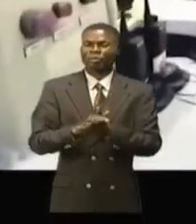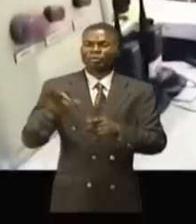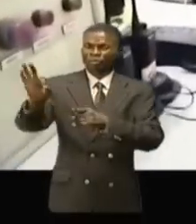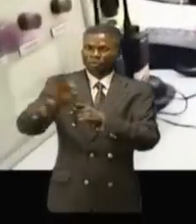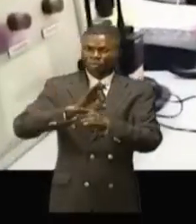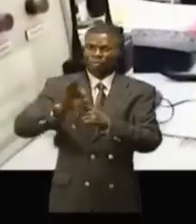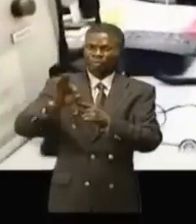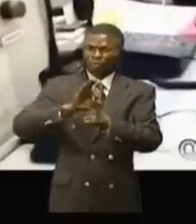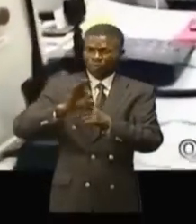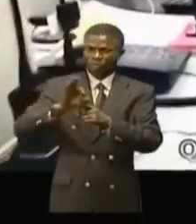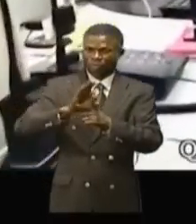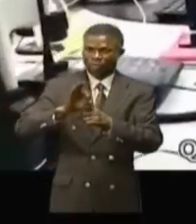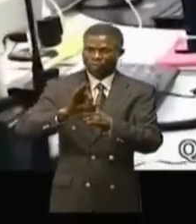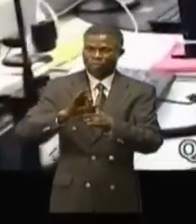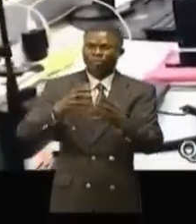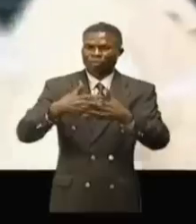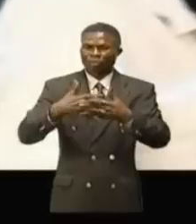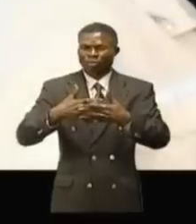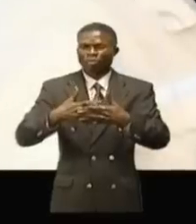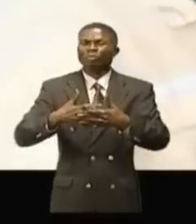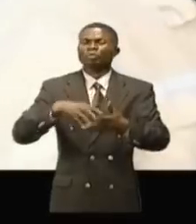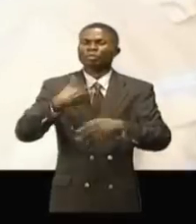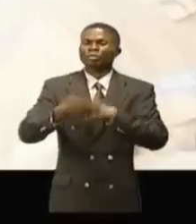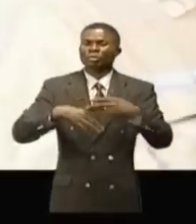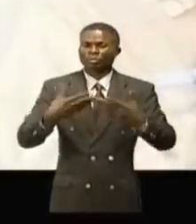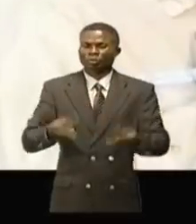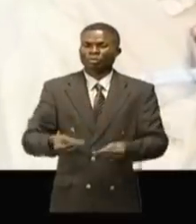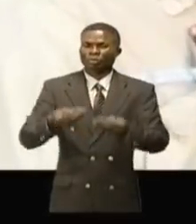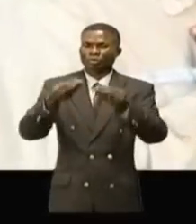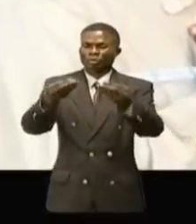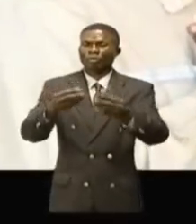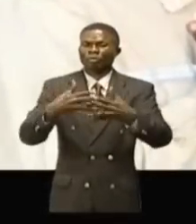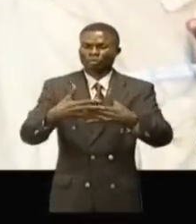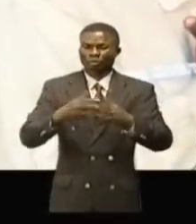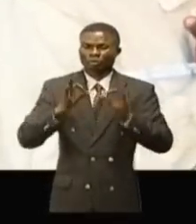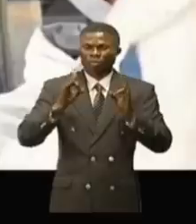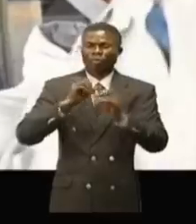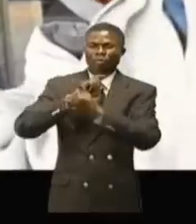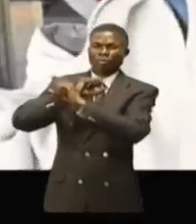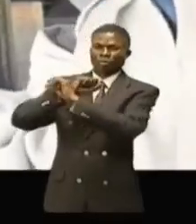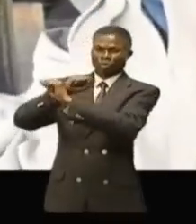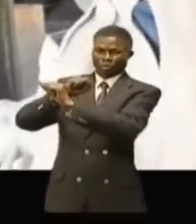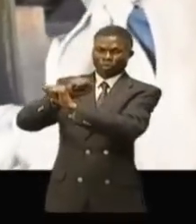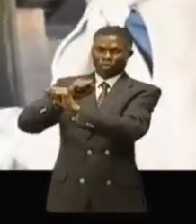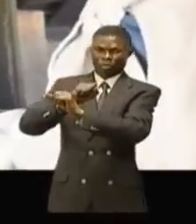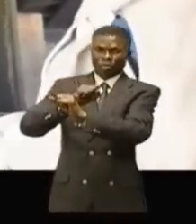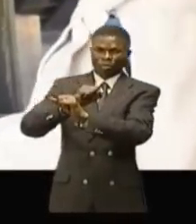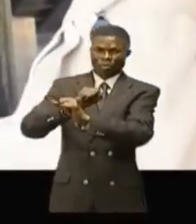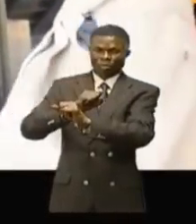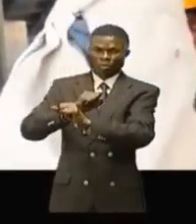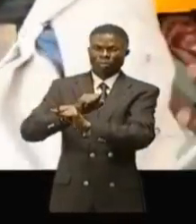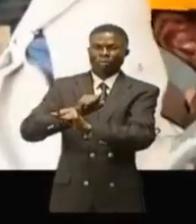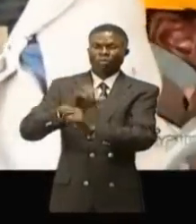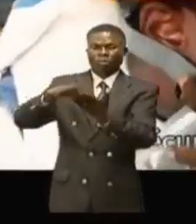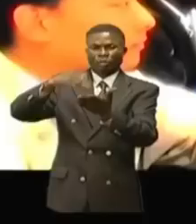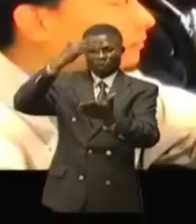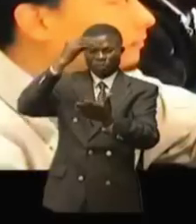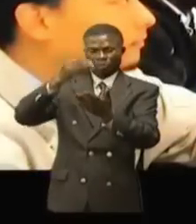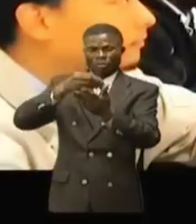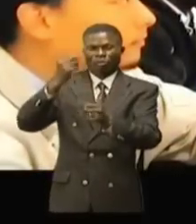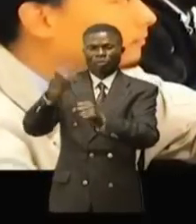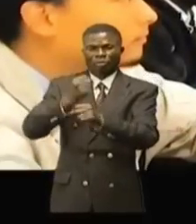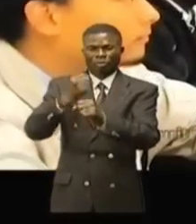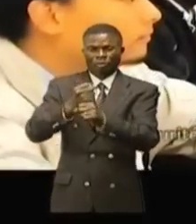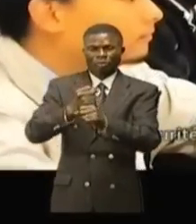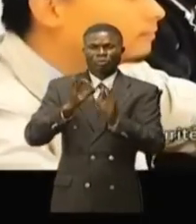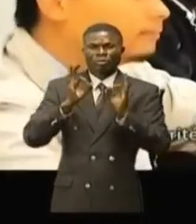Formation sur le maniement des machines, dotation des équipements de protection, mise à niveau permanent du personnel.